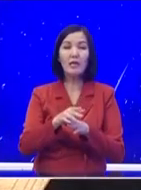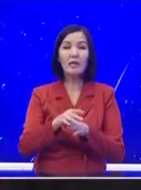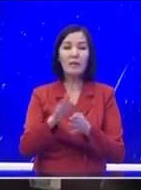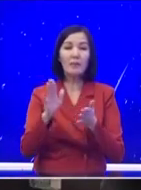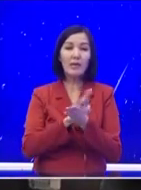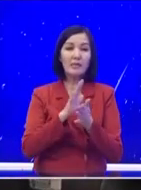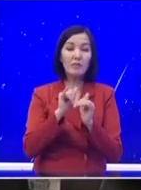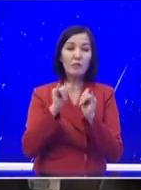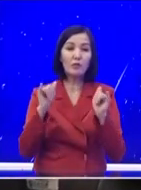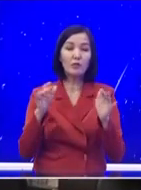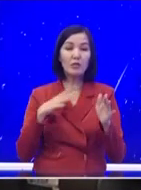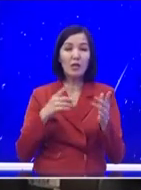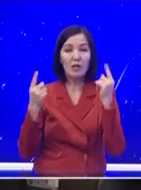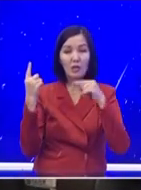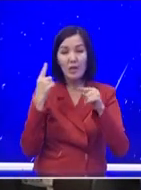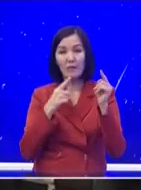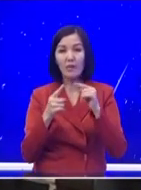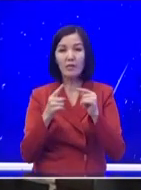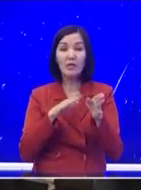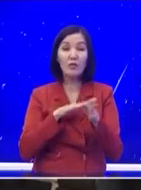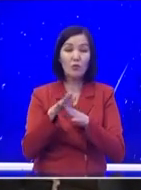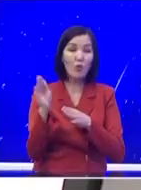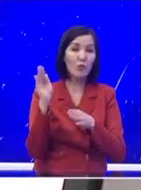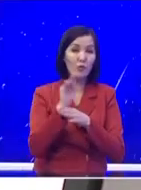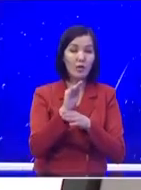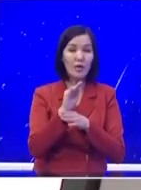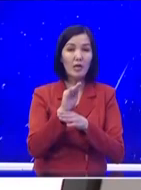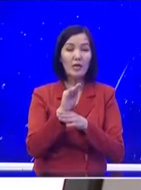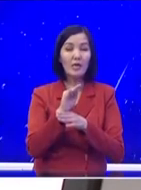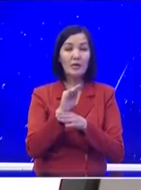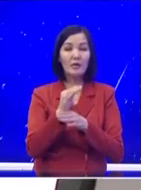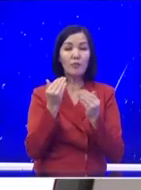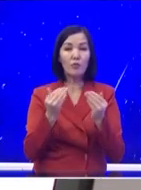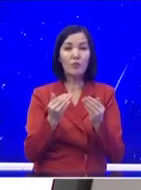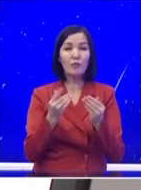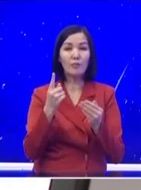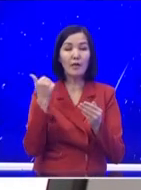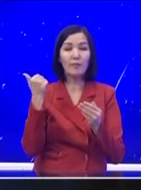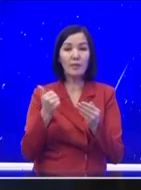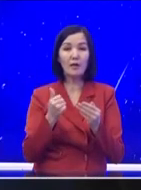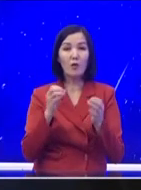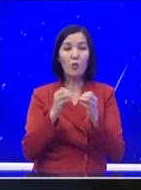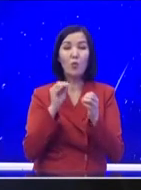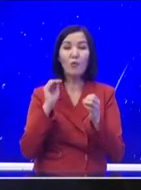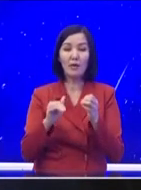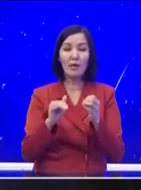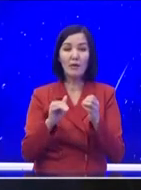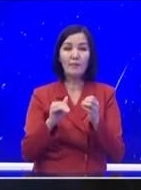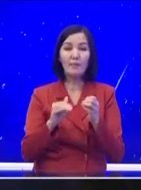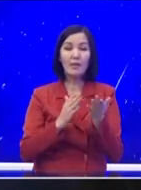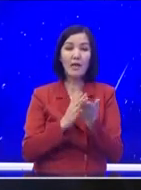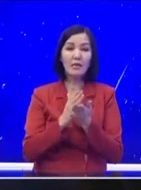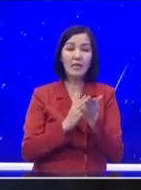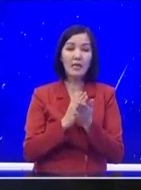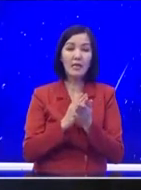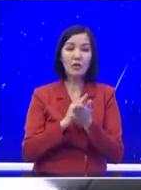өсті, өркендеді. Шығармашылық жағынан толысты. Таралымын кеңейтті. Бүгінде апталық шығарылым 10 мыңнан асады. Ардагер